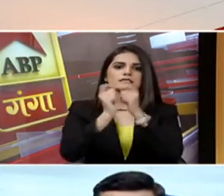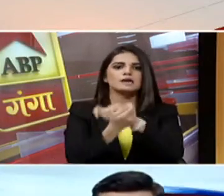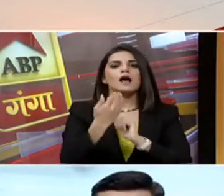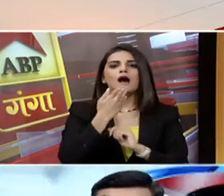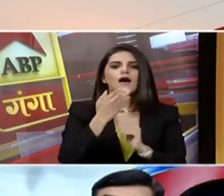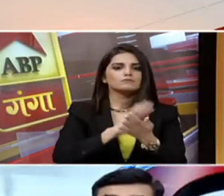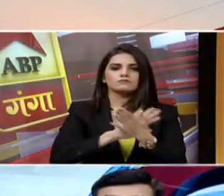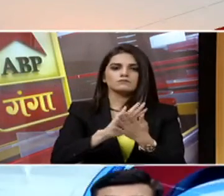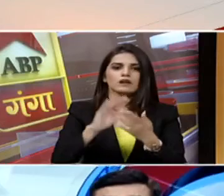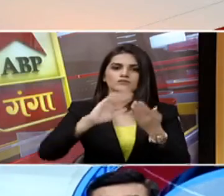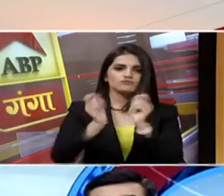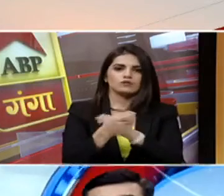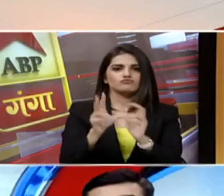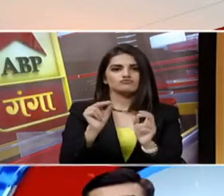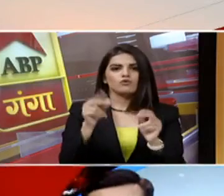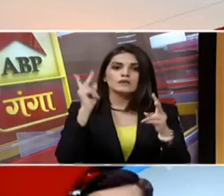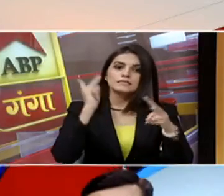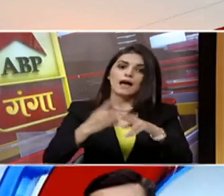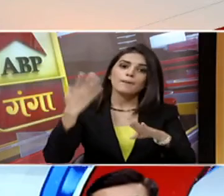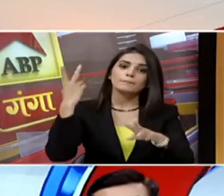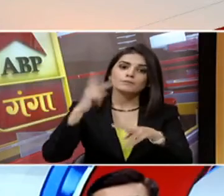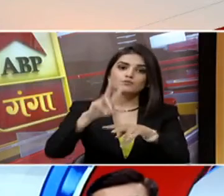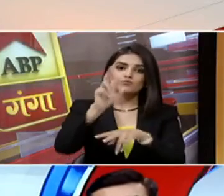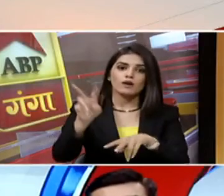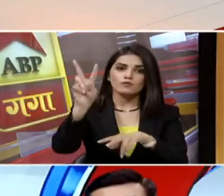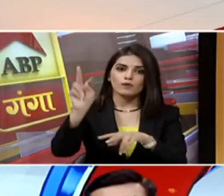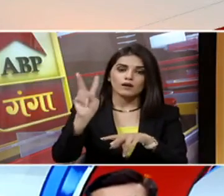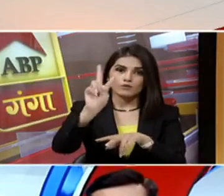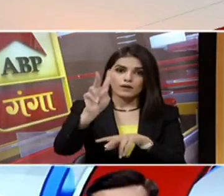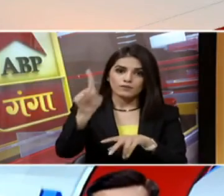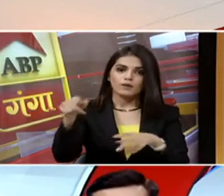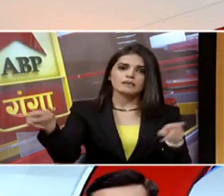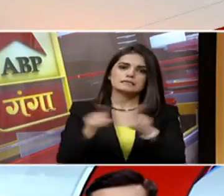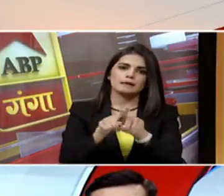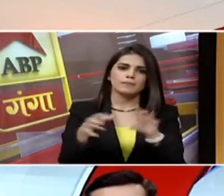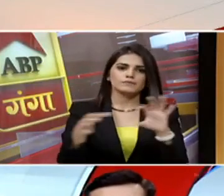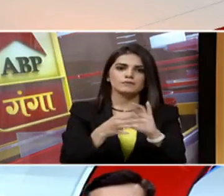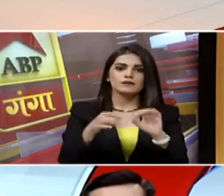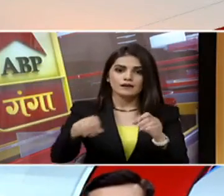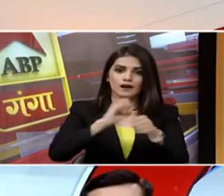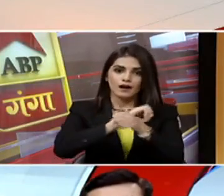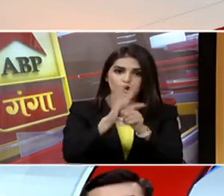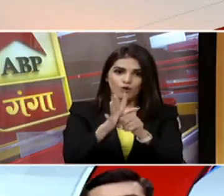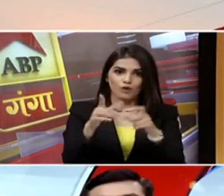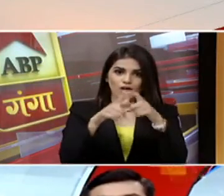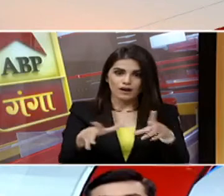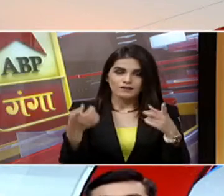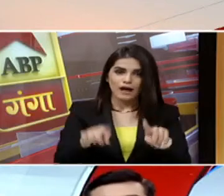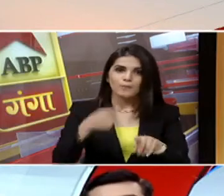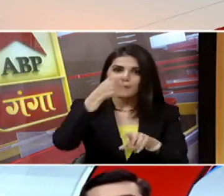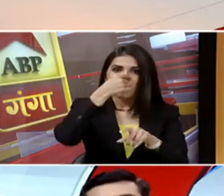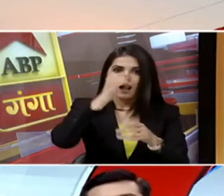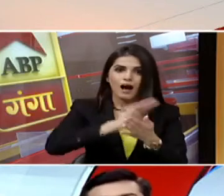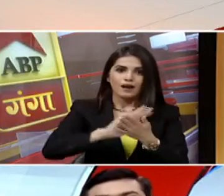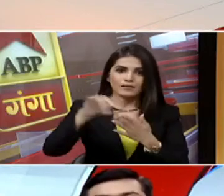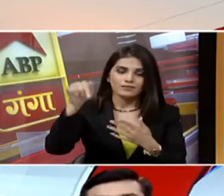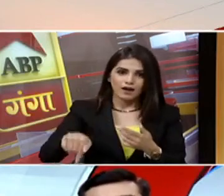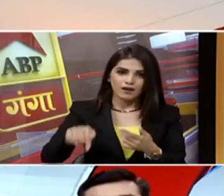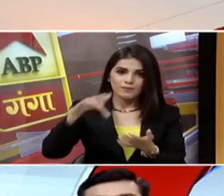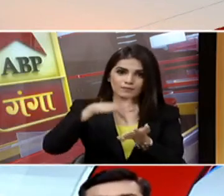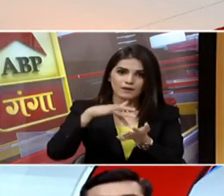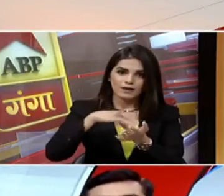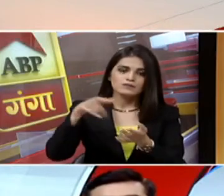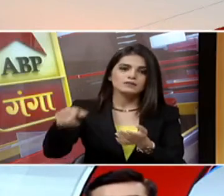होगा दरअसल करो ना कि महामारी के बावजूद जब हरिद्वार में कि